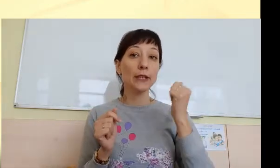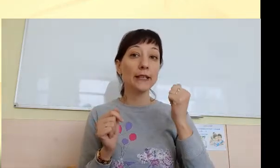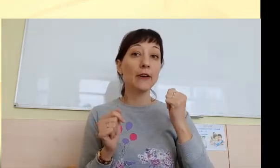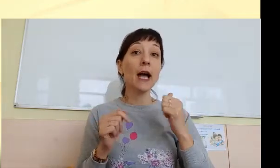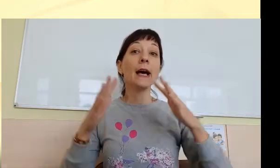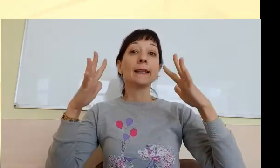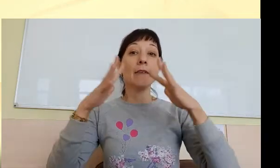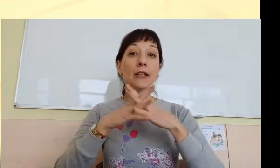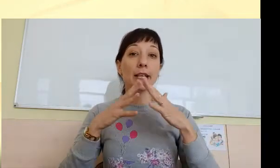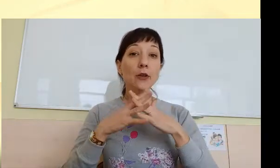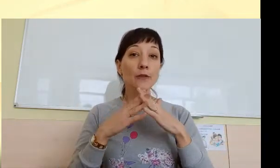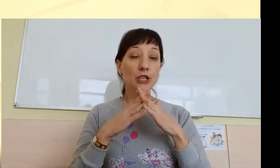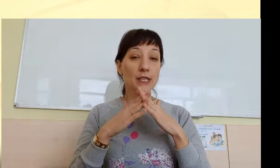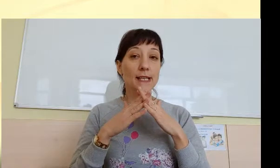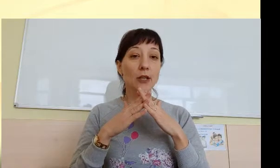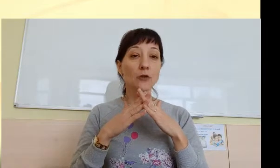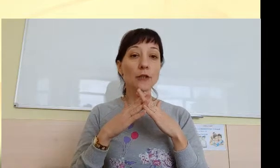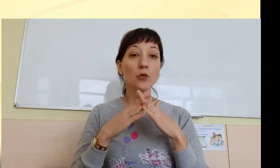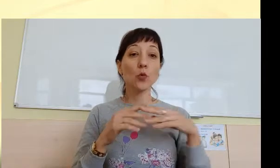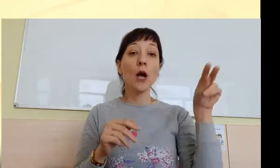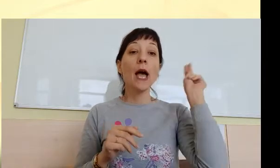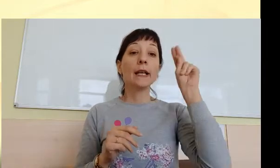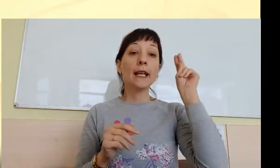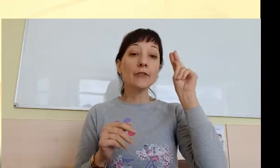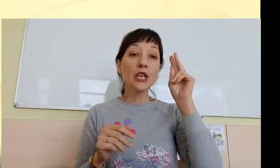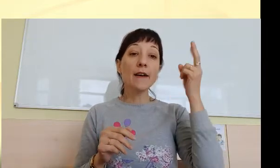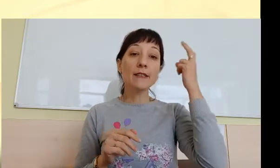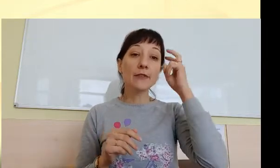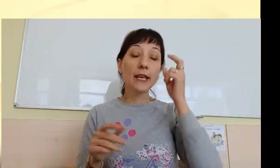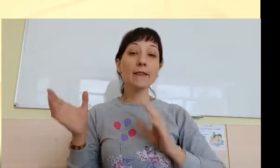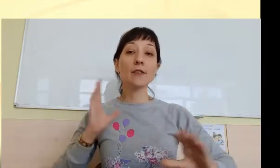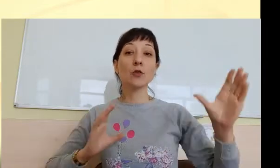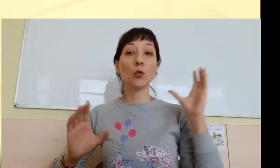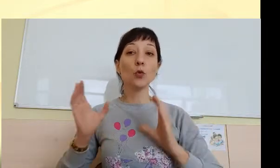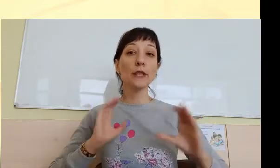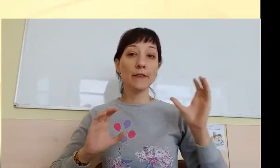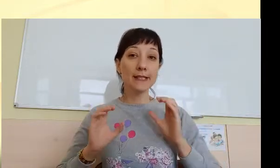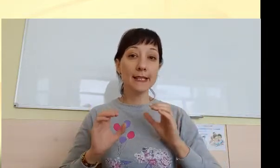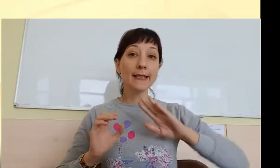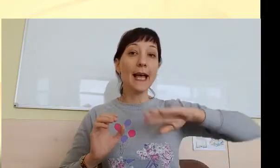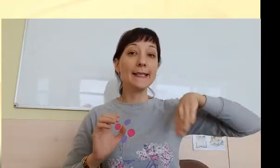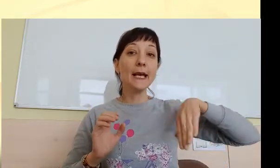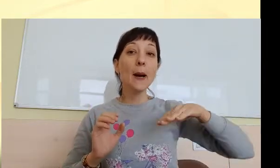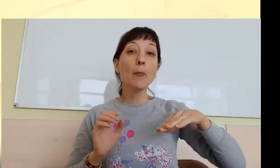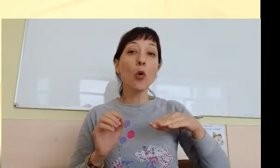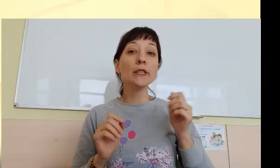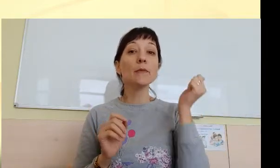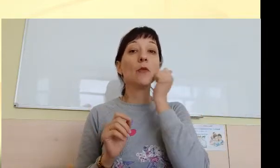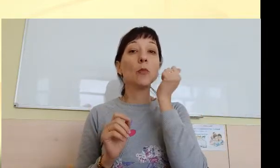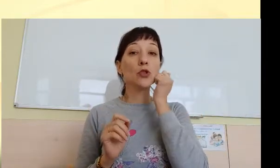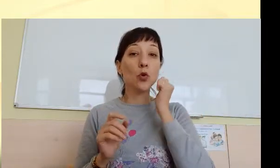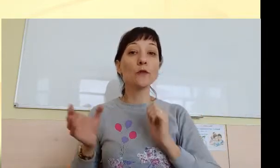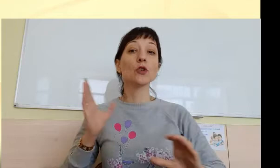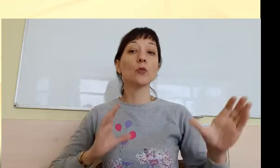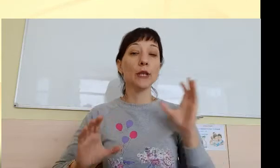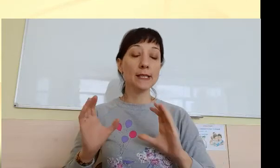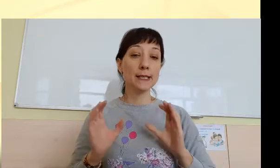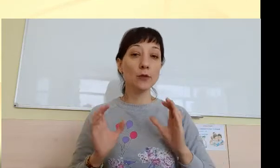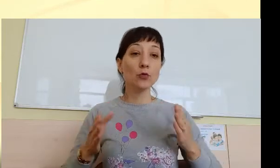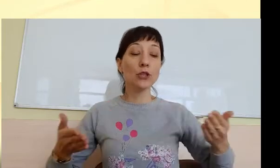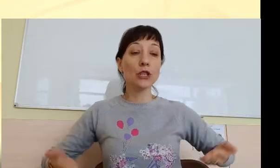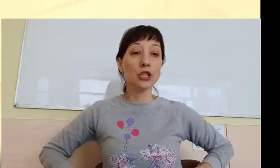1932-1933 років та Велику Вітчизняну війну. Навчався в Київському університеті, потім в